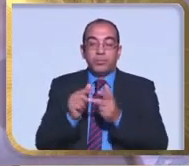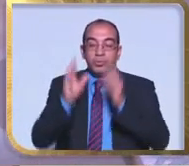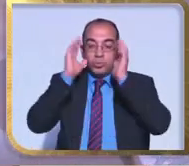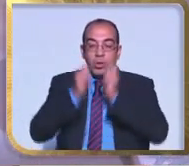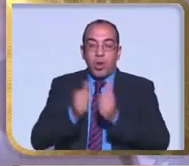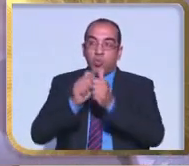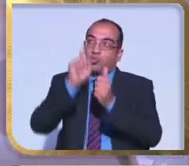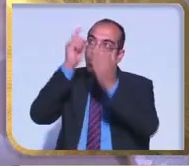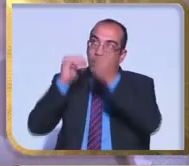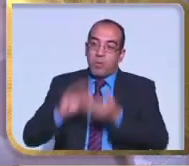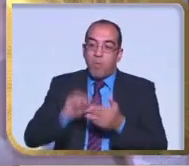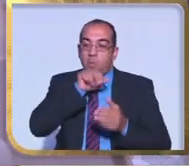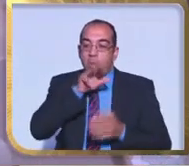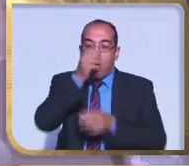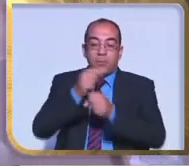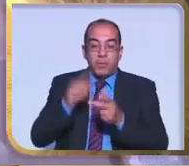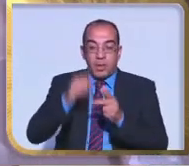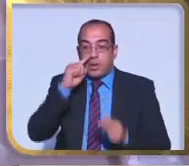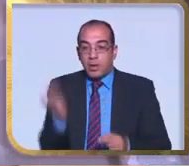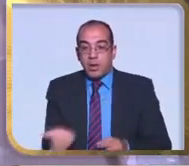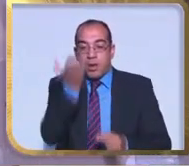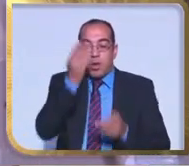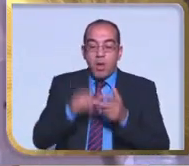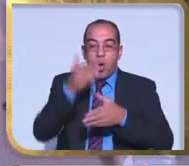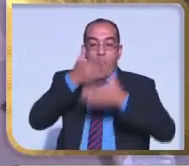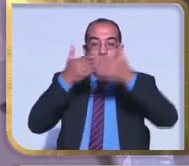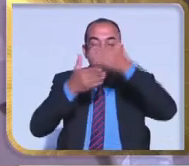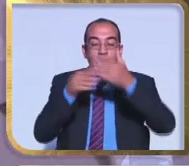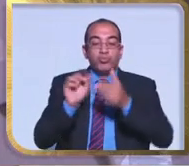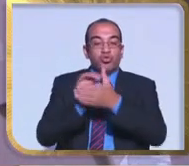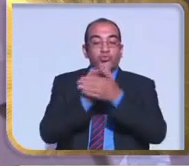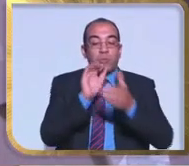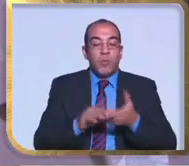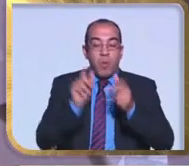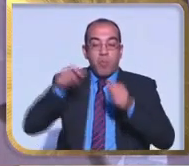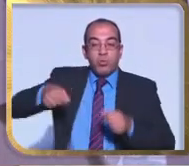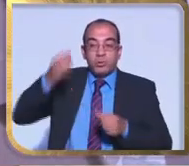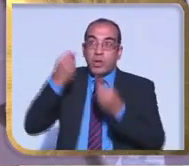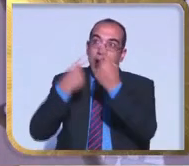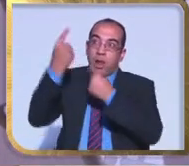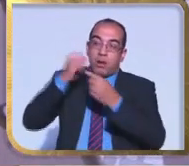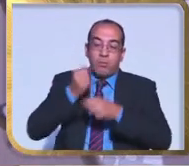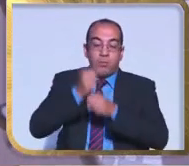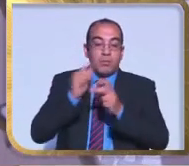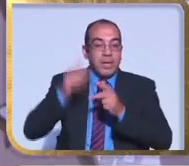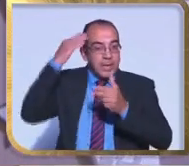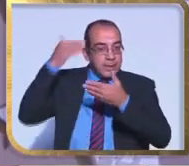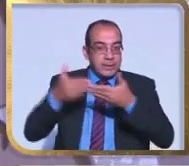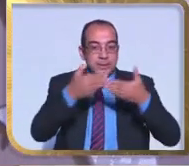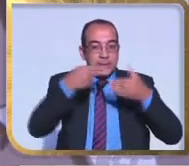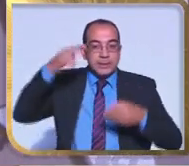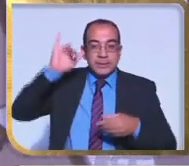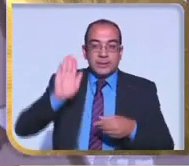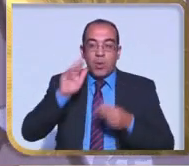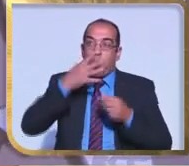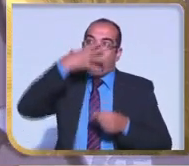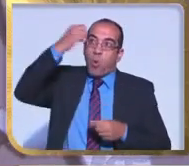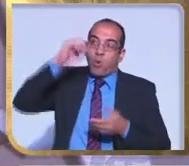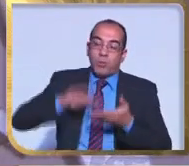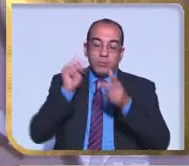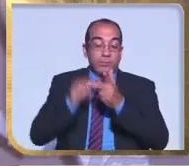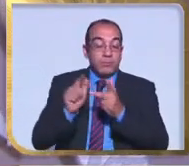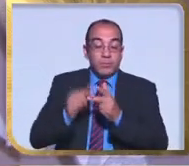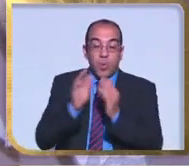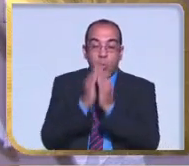إنا نسألك بمحمد نبيك وإبراهيم خليلك وموسى كليمك وعيسى نجيك وروحك